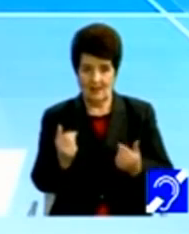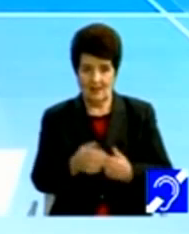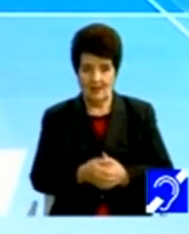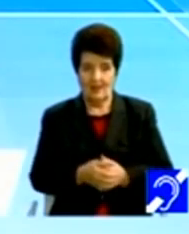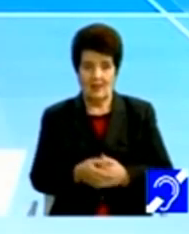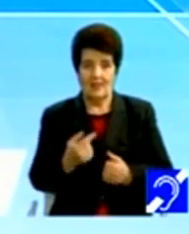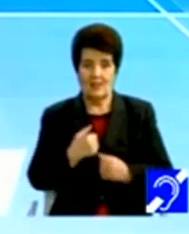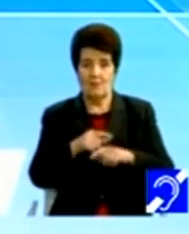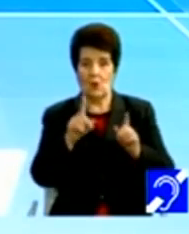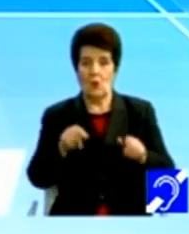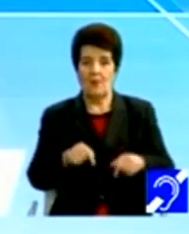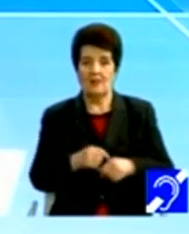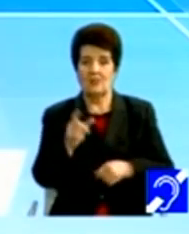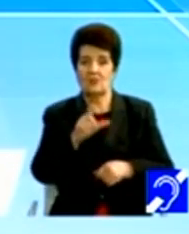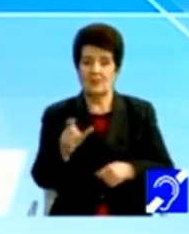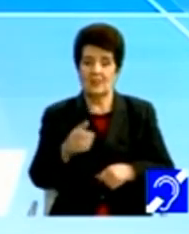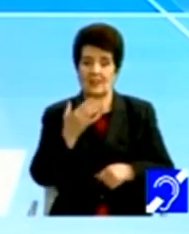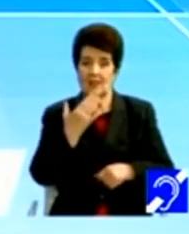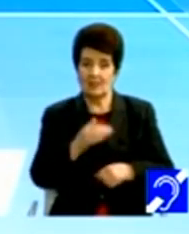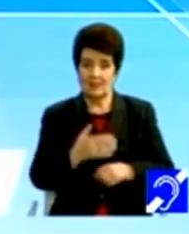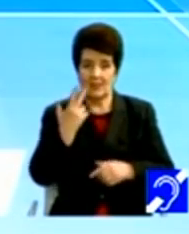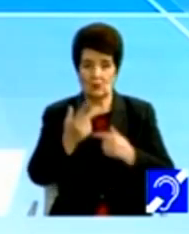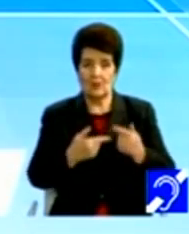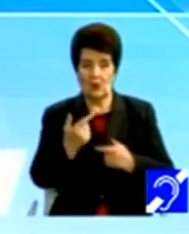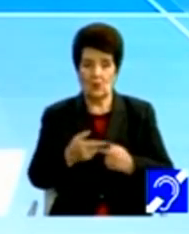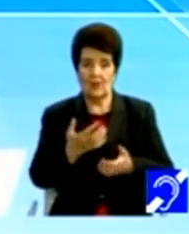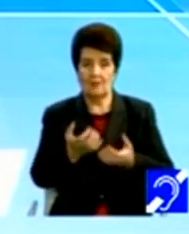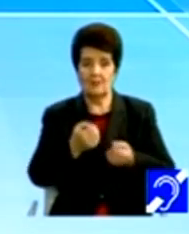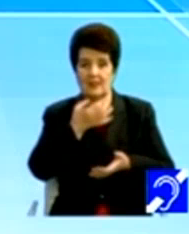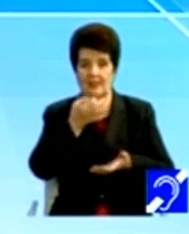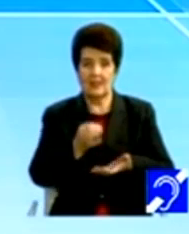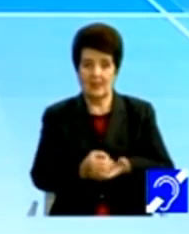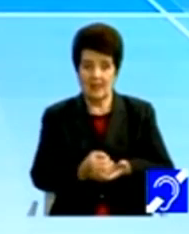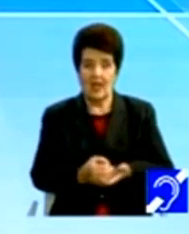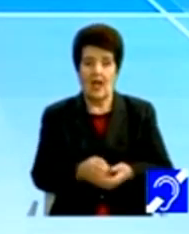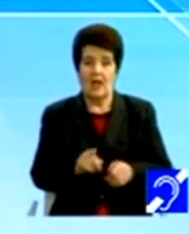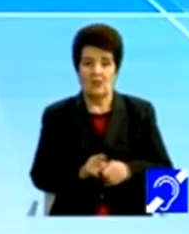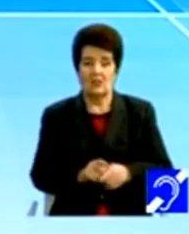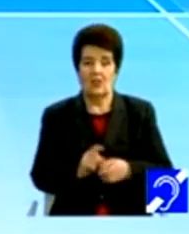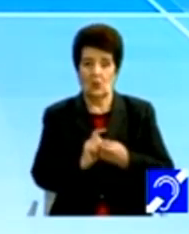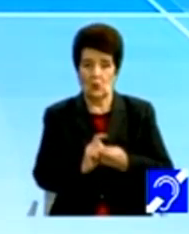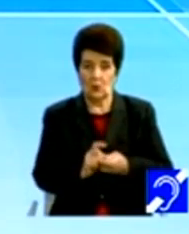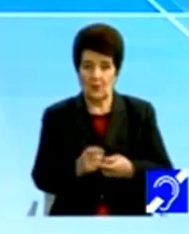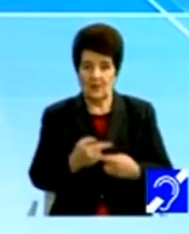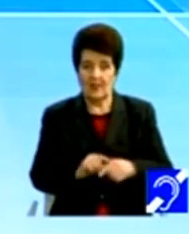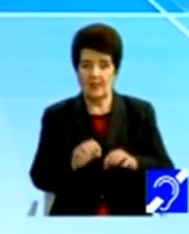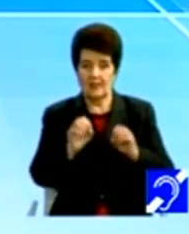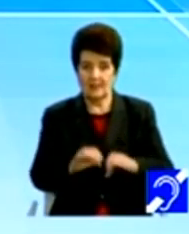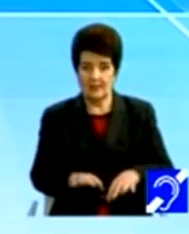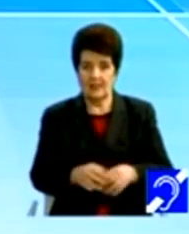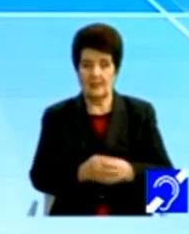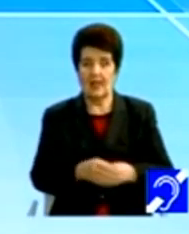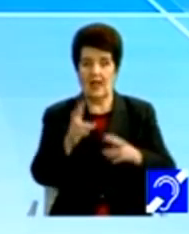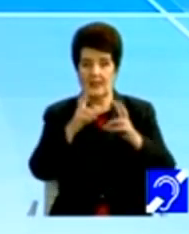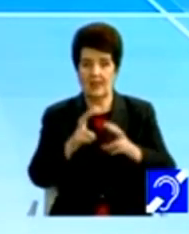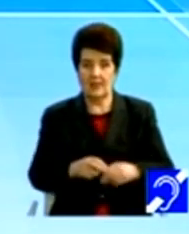pe o platformă civică și intelectuală, întotdeauna mi-am asumat această luptă. Am făcut-o ca istoric, ca publicist, ca